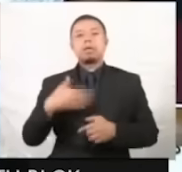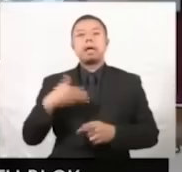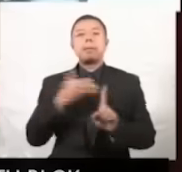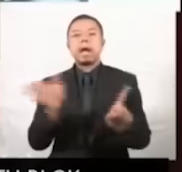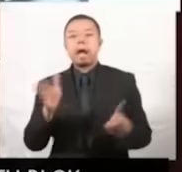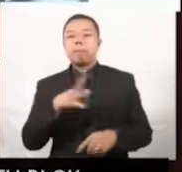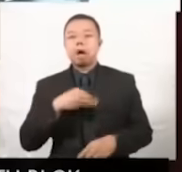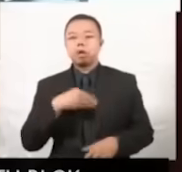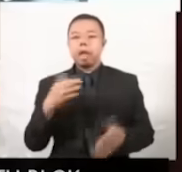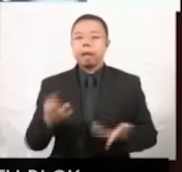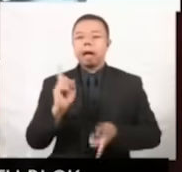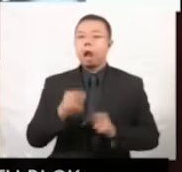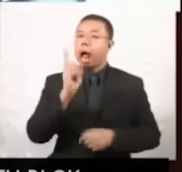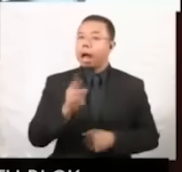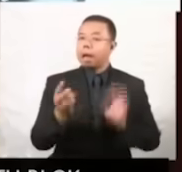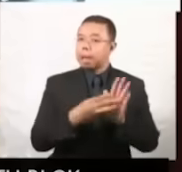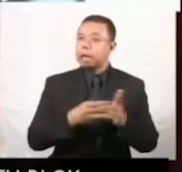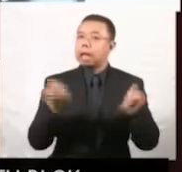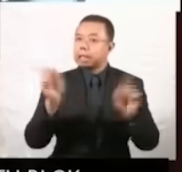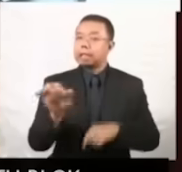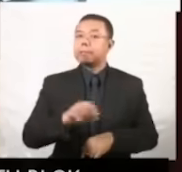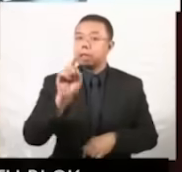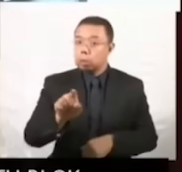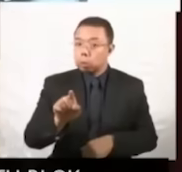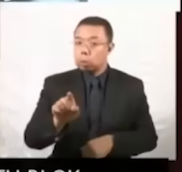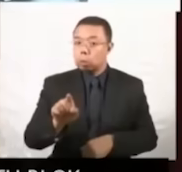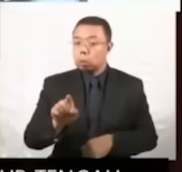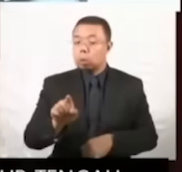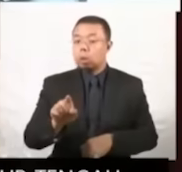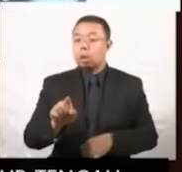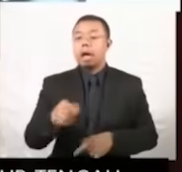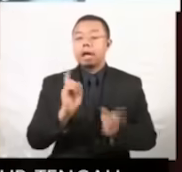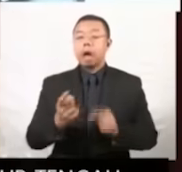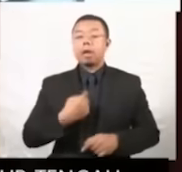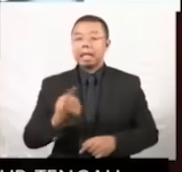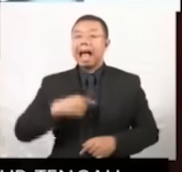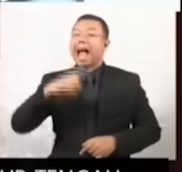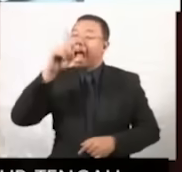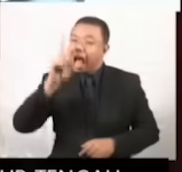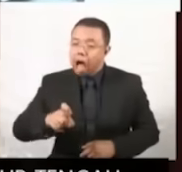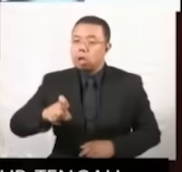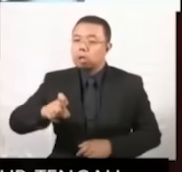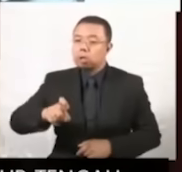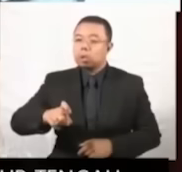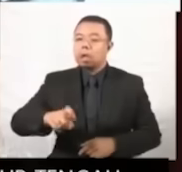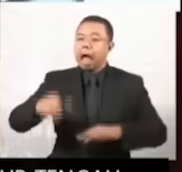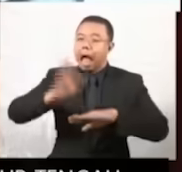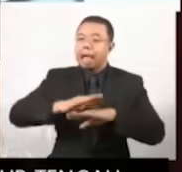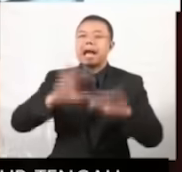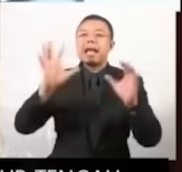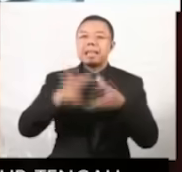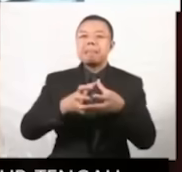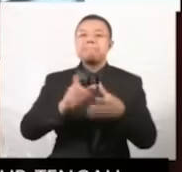apa Kalau ada sesuatu peristiwa yang demikian alangkah baiknya kalau kita mengambil mengajak tim